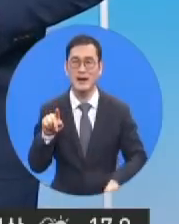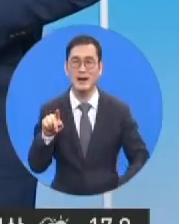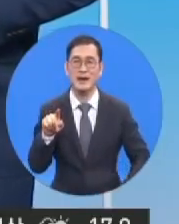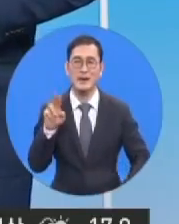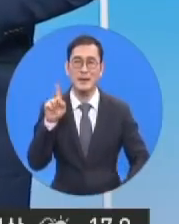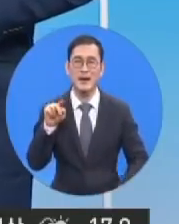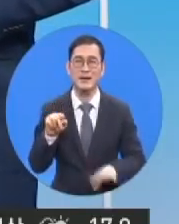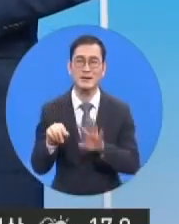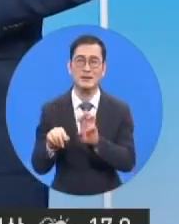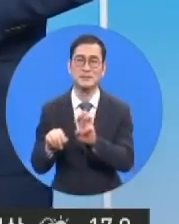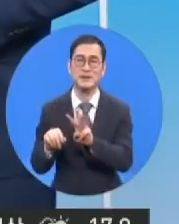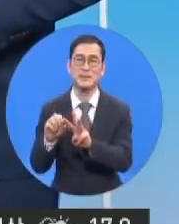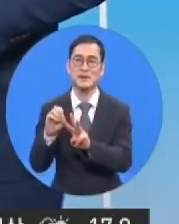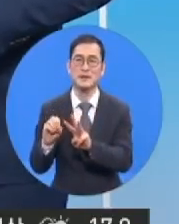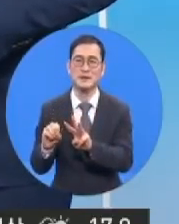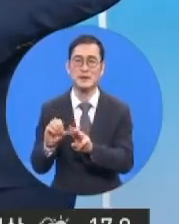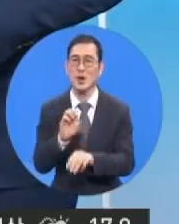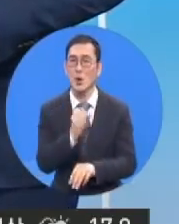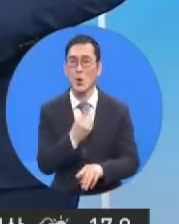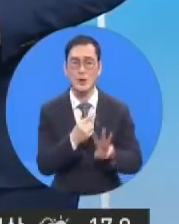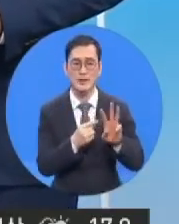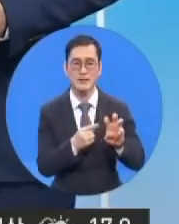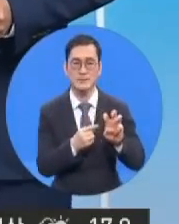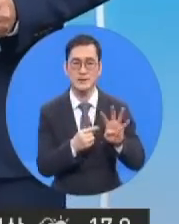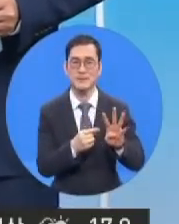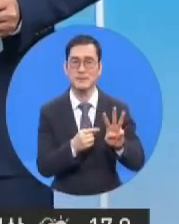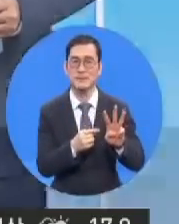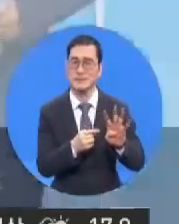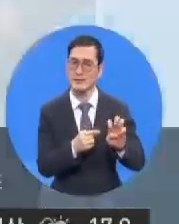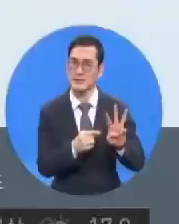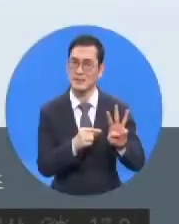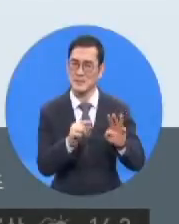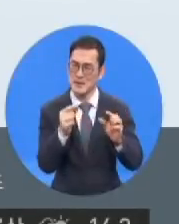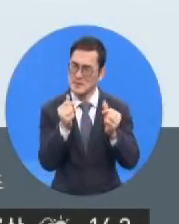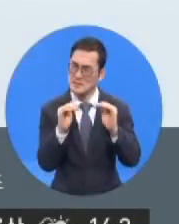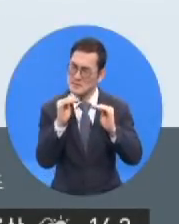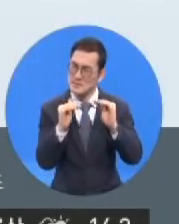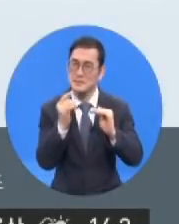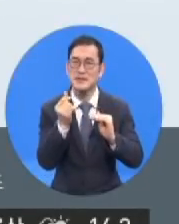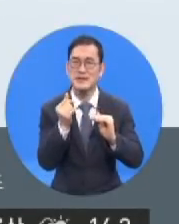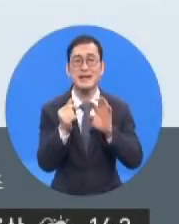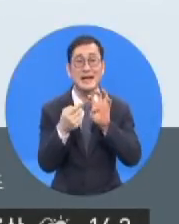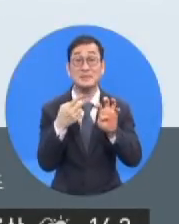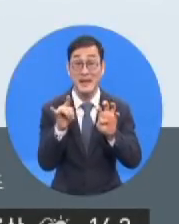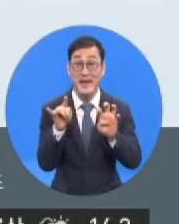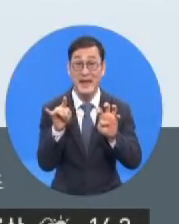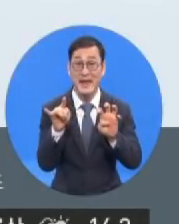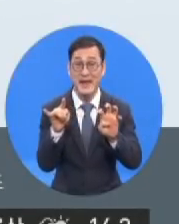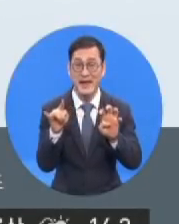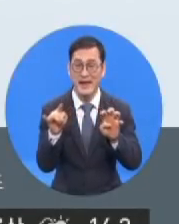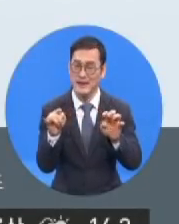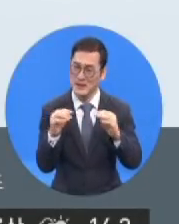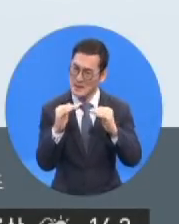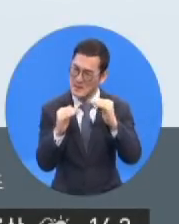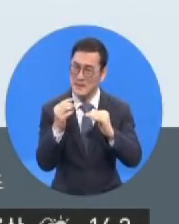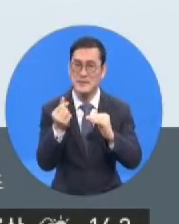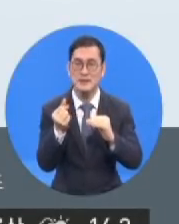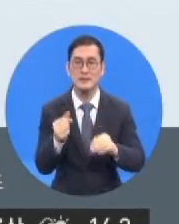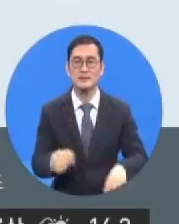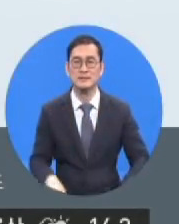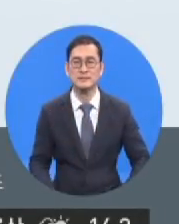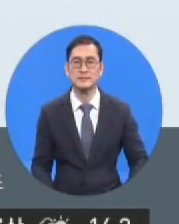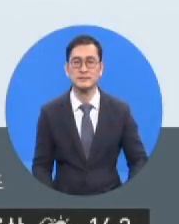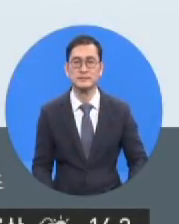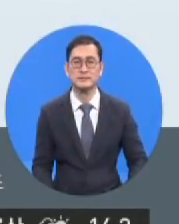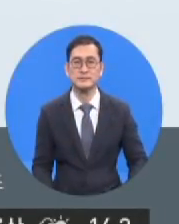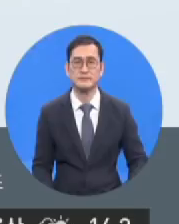43.2%, 그리고 오 후보가 43.4%로 지지율이 거의 비슷하다라고 할수 있습니다. 하지만 다른 연령에서는